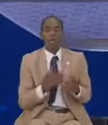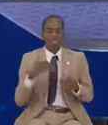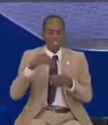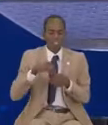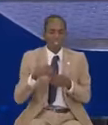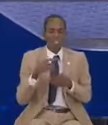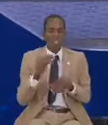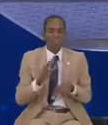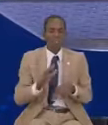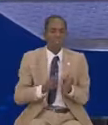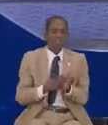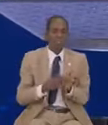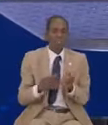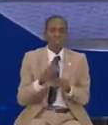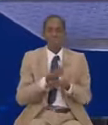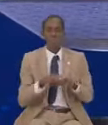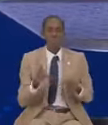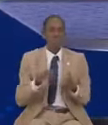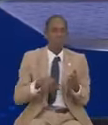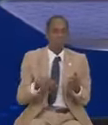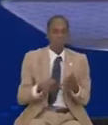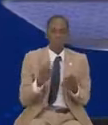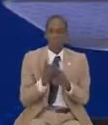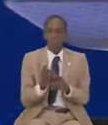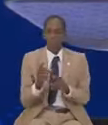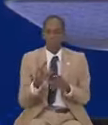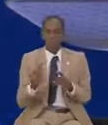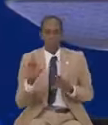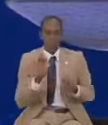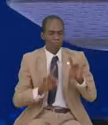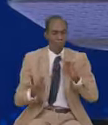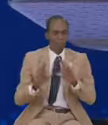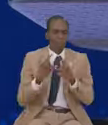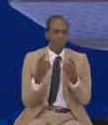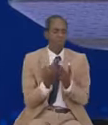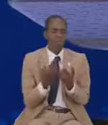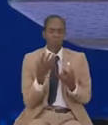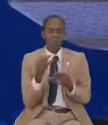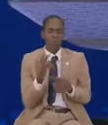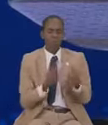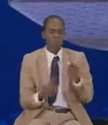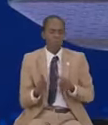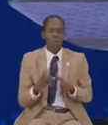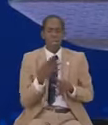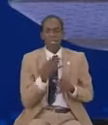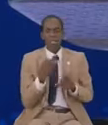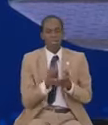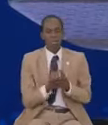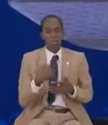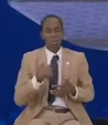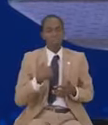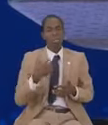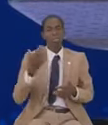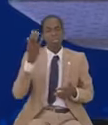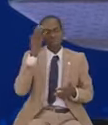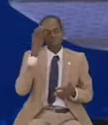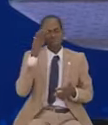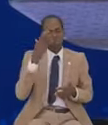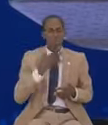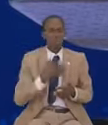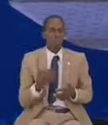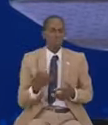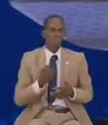à l'école une lise pas et ils suivent les petits bandicum moi je me connais j'ai un bon cerveau et